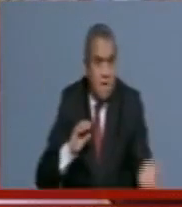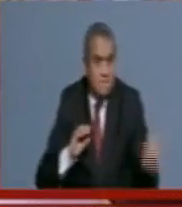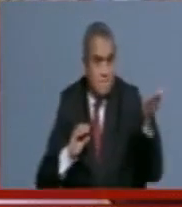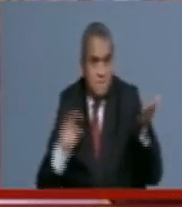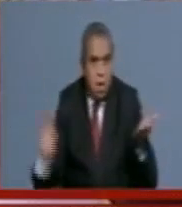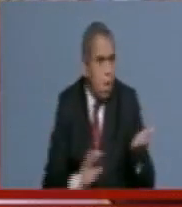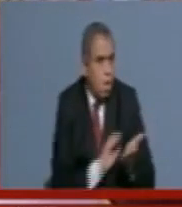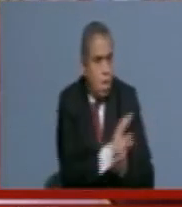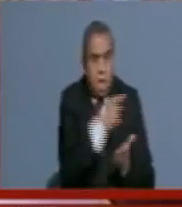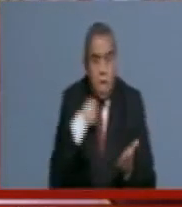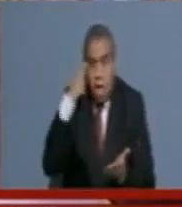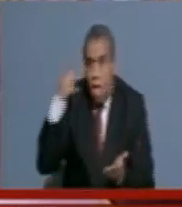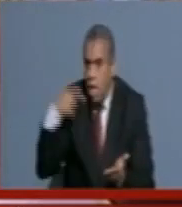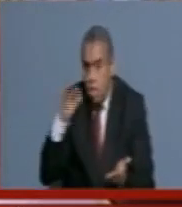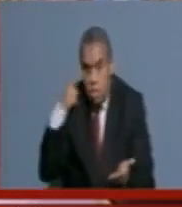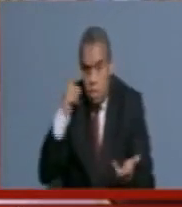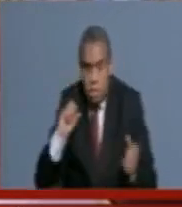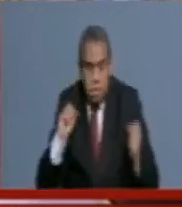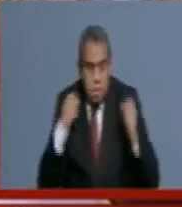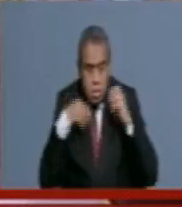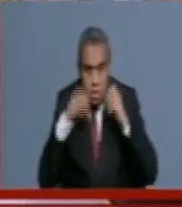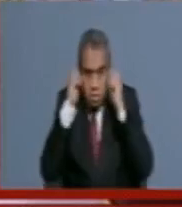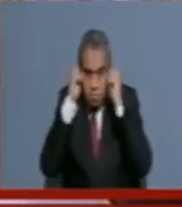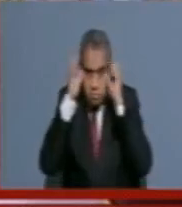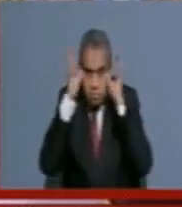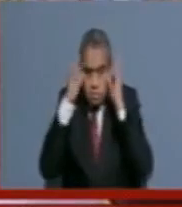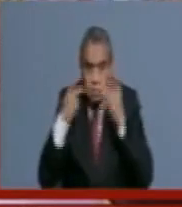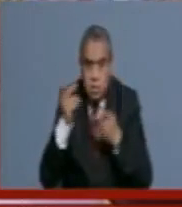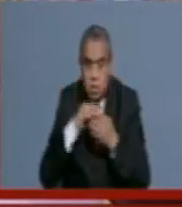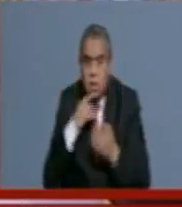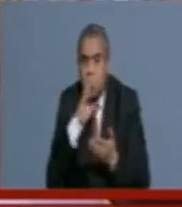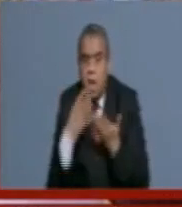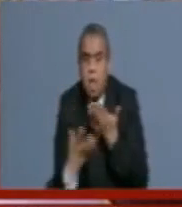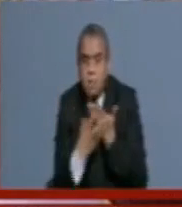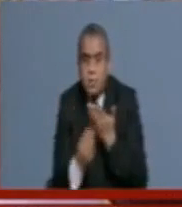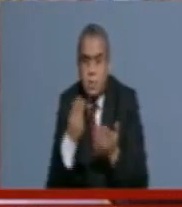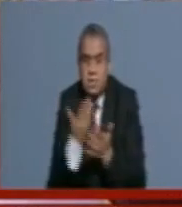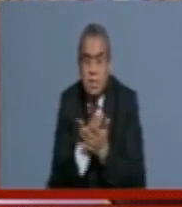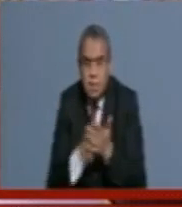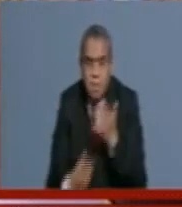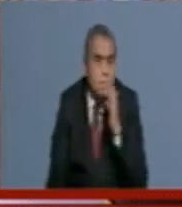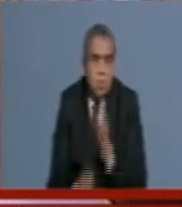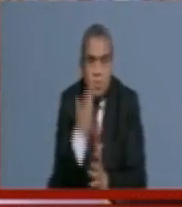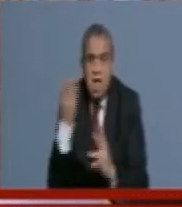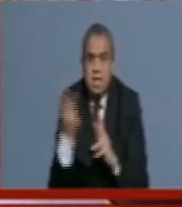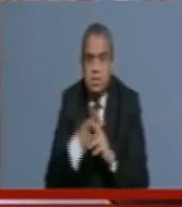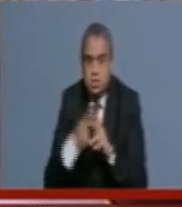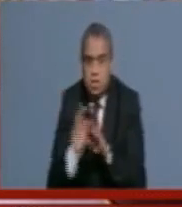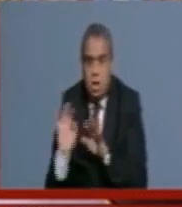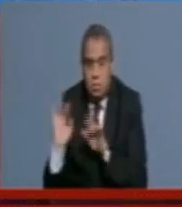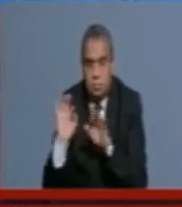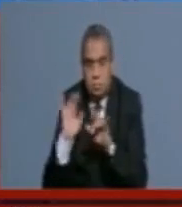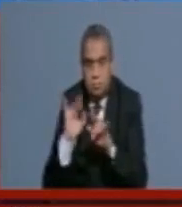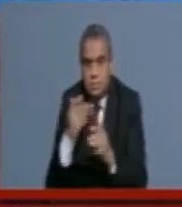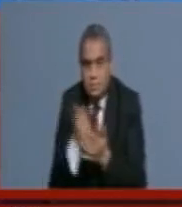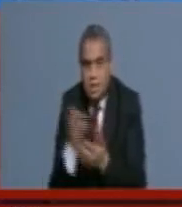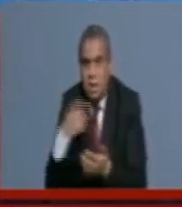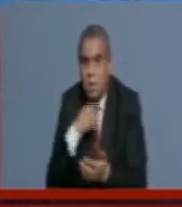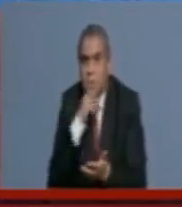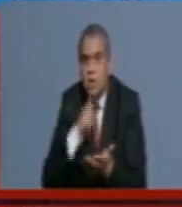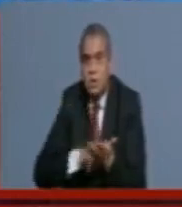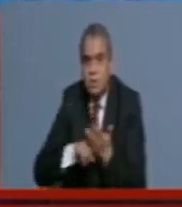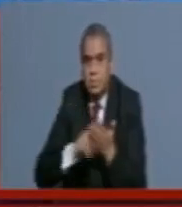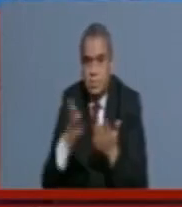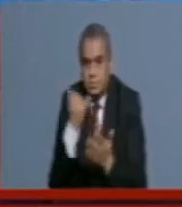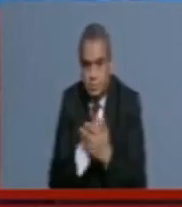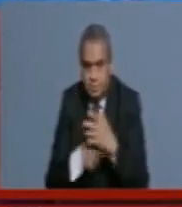نتوقع، وادينا امر بعض الدفاتر عشان نواجه عمليه نقص اوراق الاختراع داخل